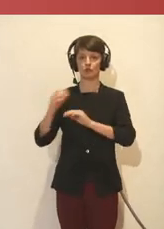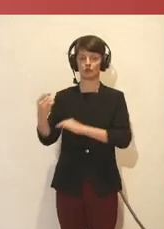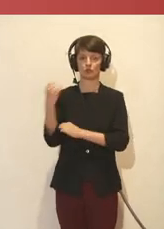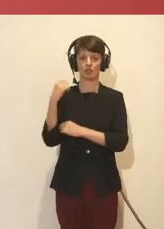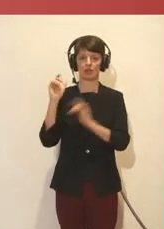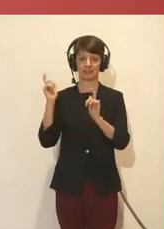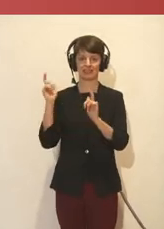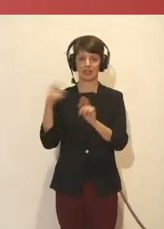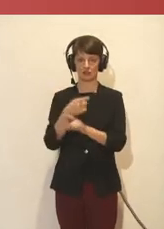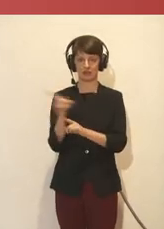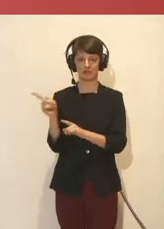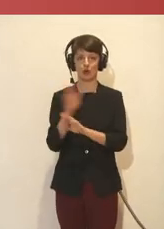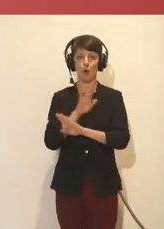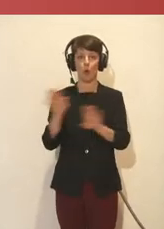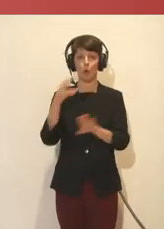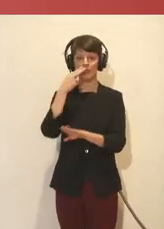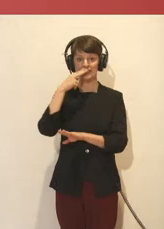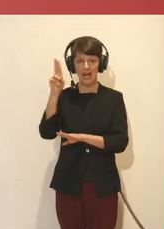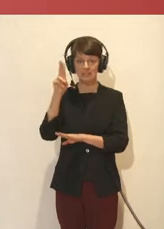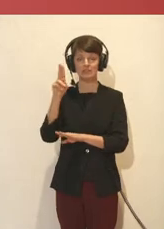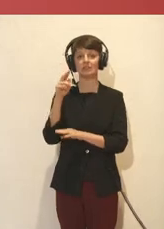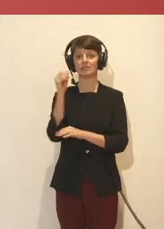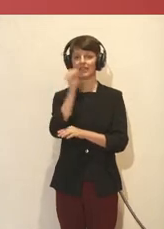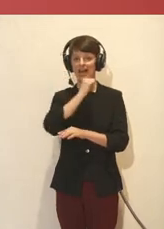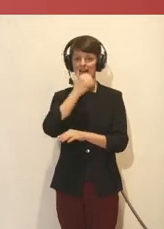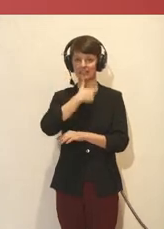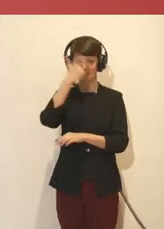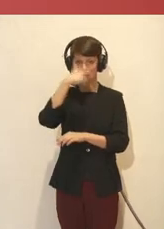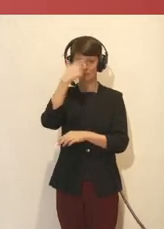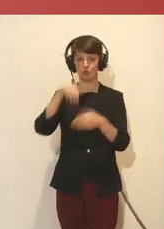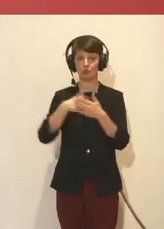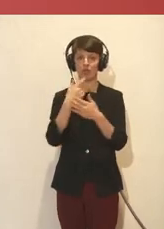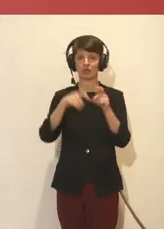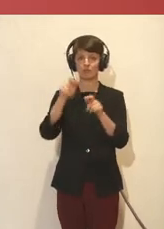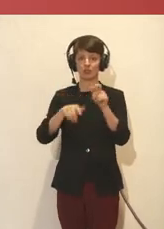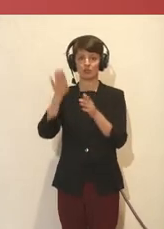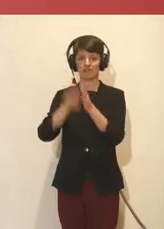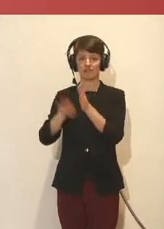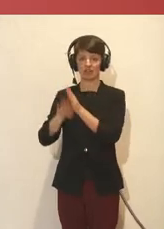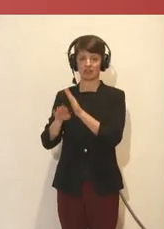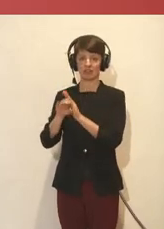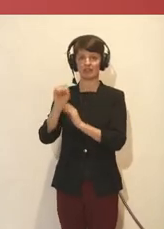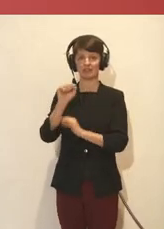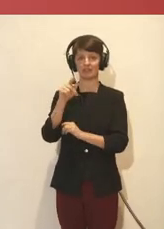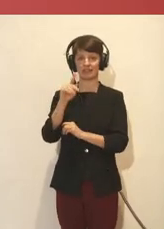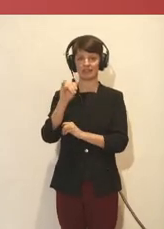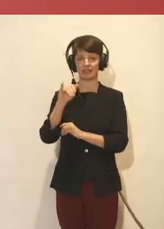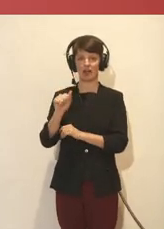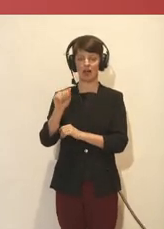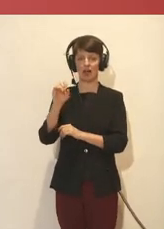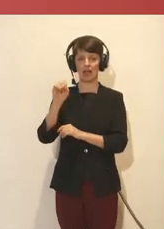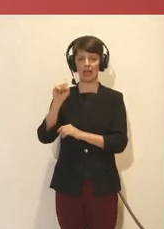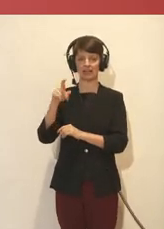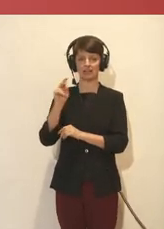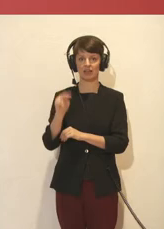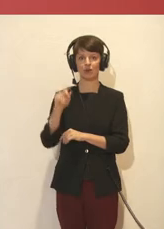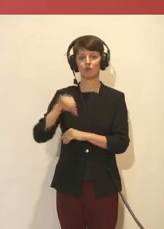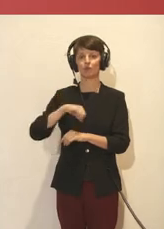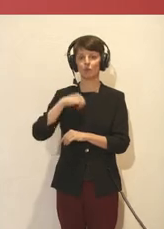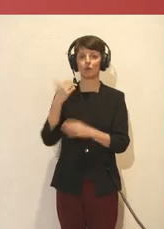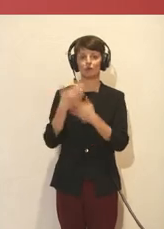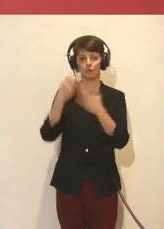gesellschaft ohne nazis rassismus und andere menschenfeindlichkeit das hatte das craften heute morgen auch schon mal